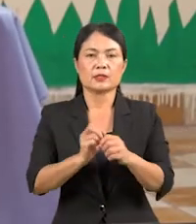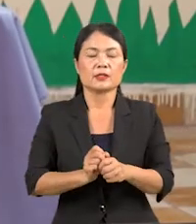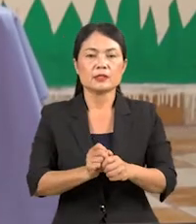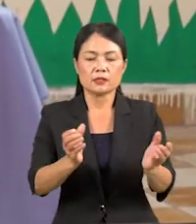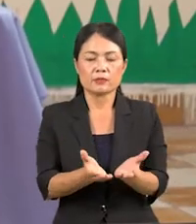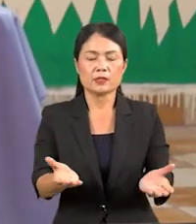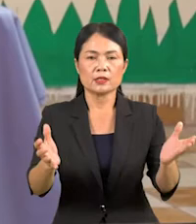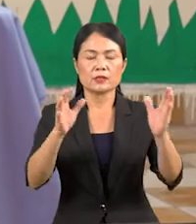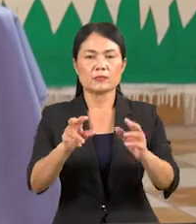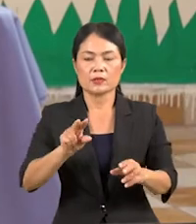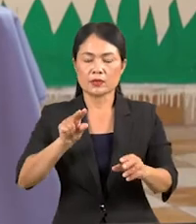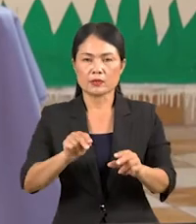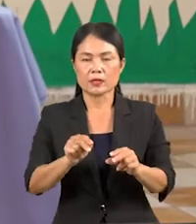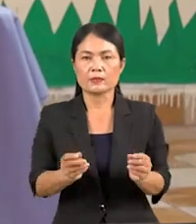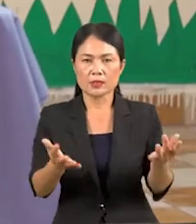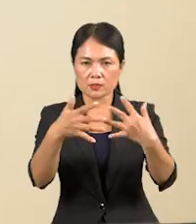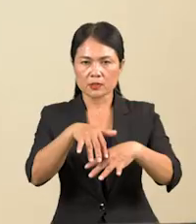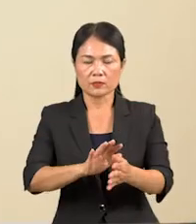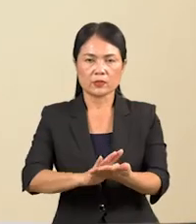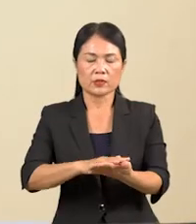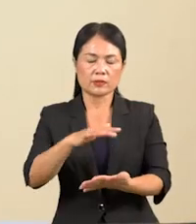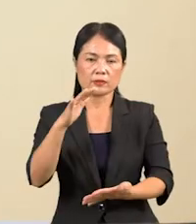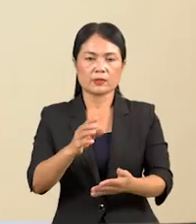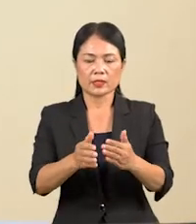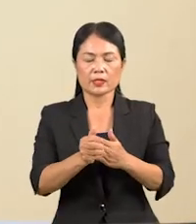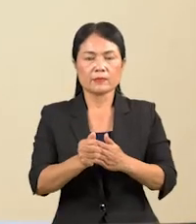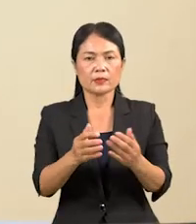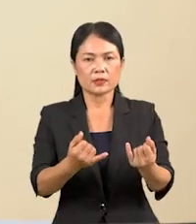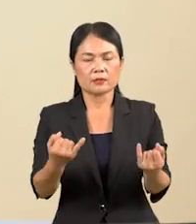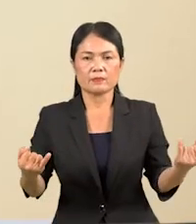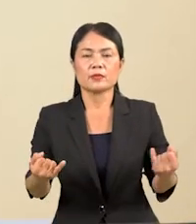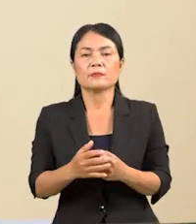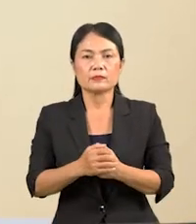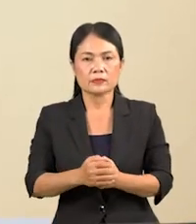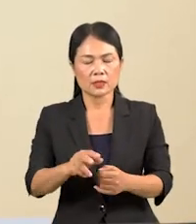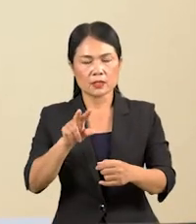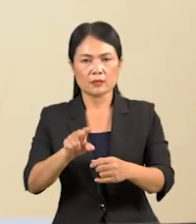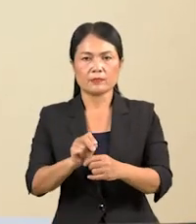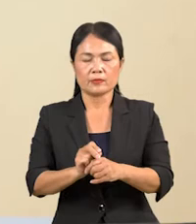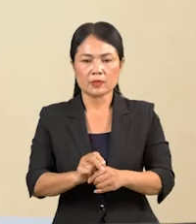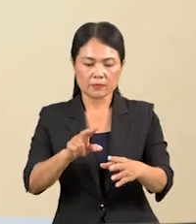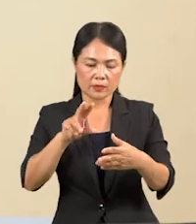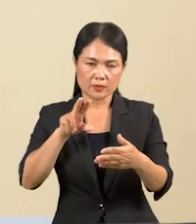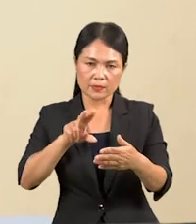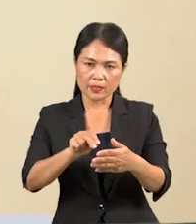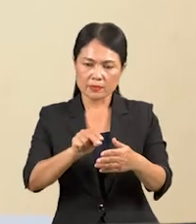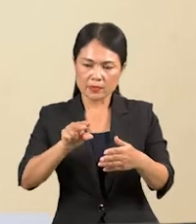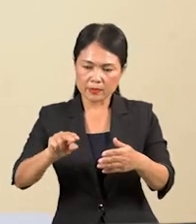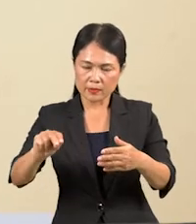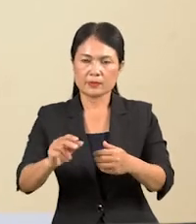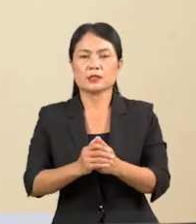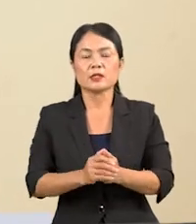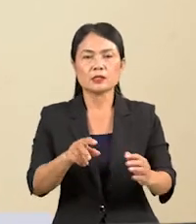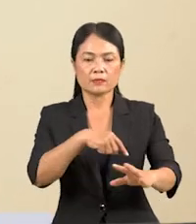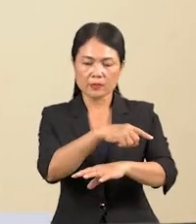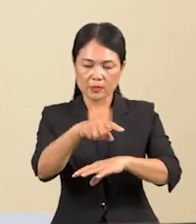កញ្ច្រែងដង្គៀបចម្រុះពណ៌រួចនាំកុមារយកដង្គៀបគៀបជាប់គ្នា